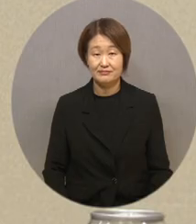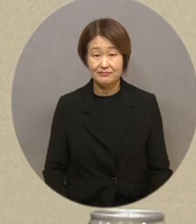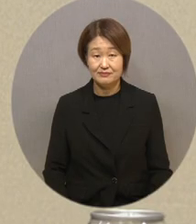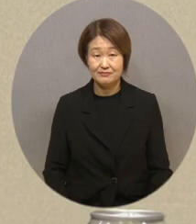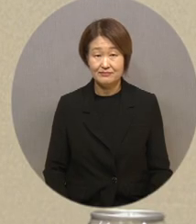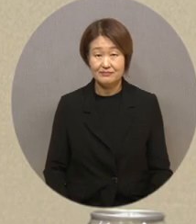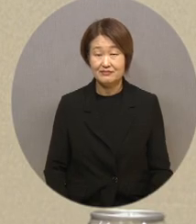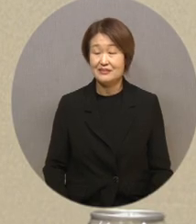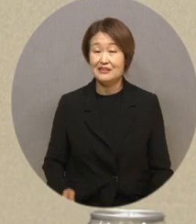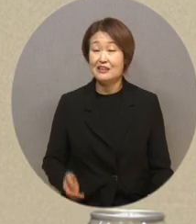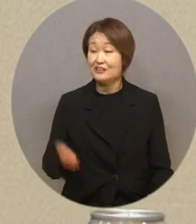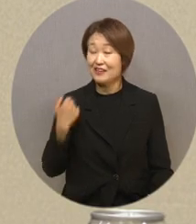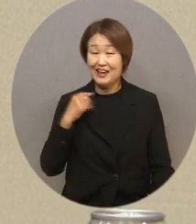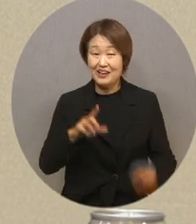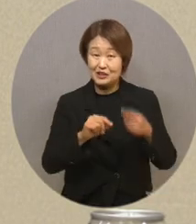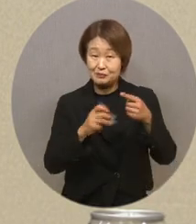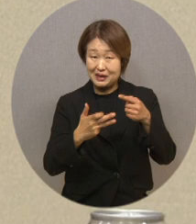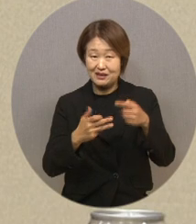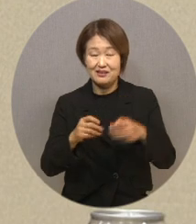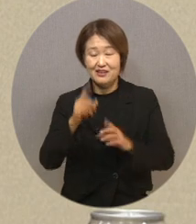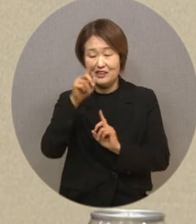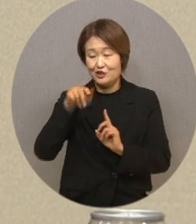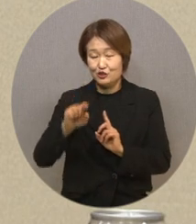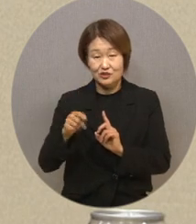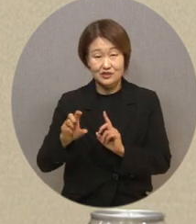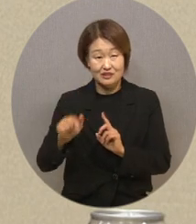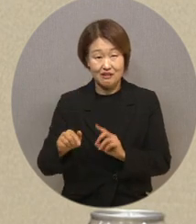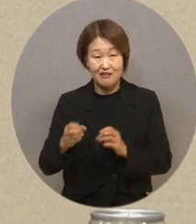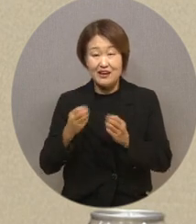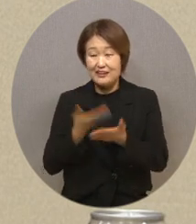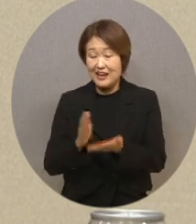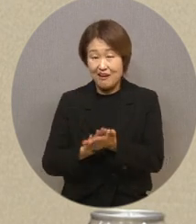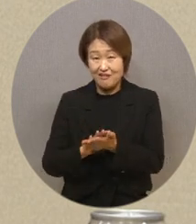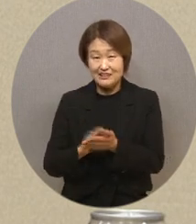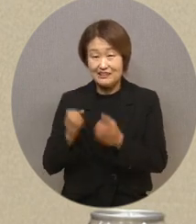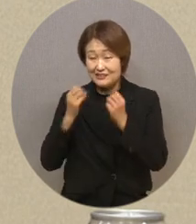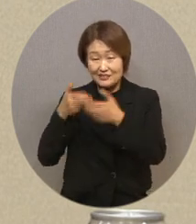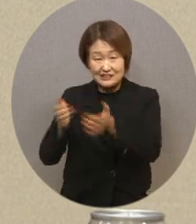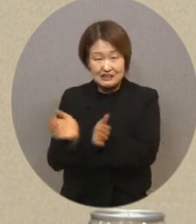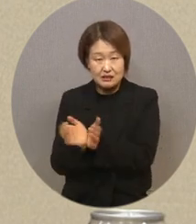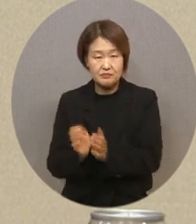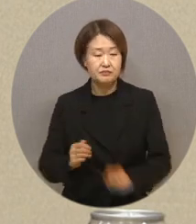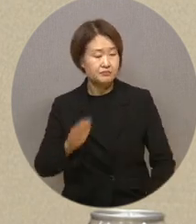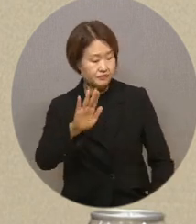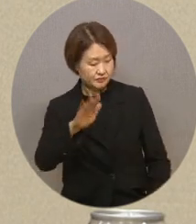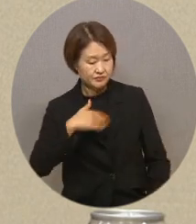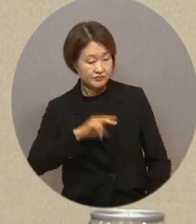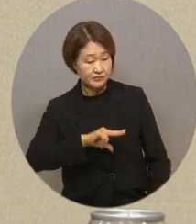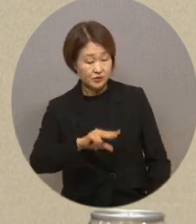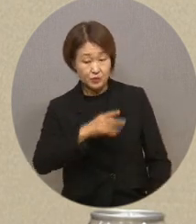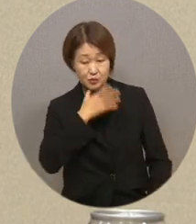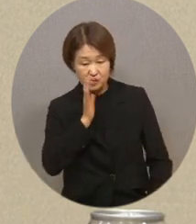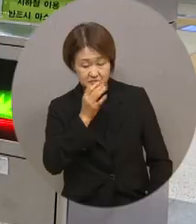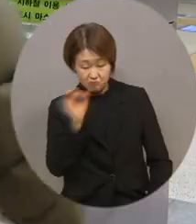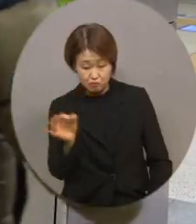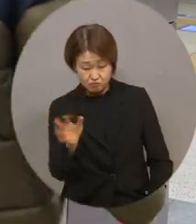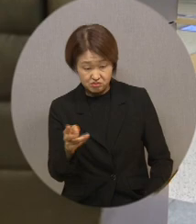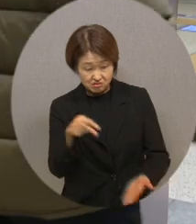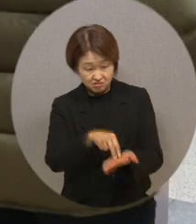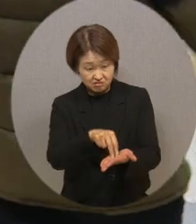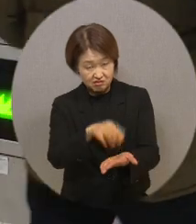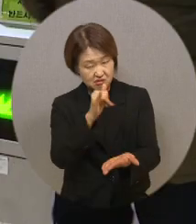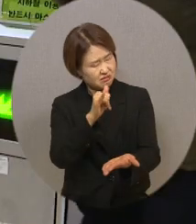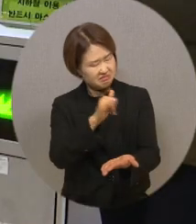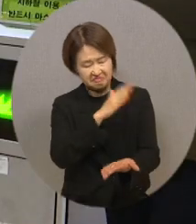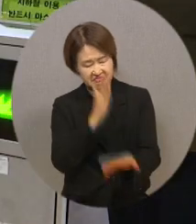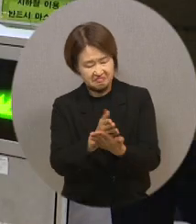지난 18일 이준석 개혁신당 대표는 지하철 노인 무임 승차를 폐지하겠다는 공약을 내걸었습니다. 그